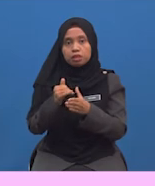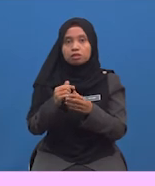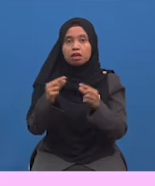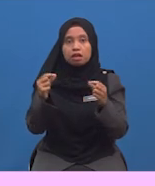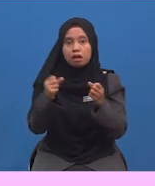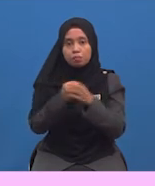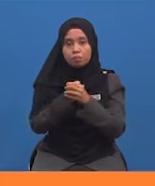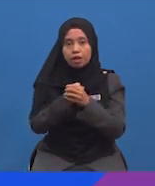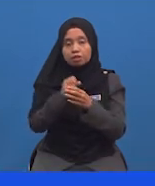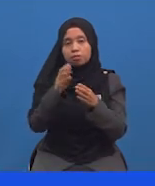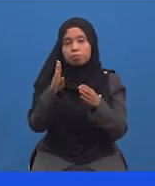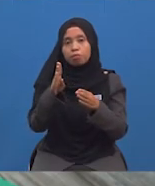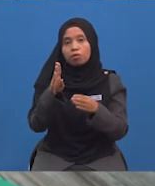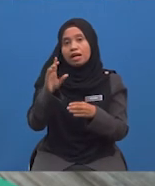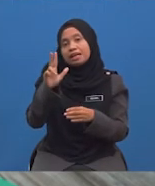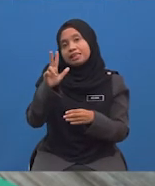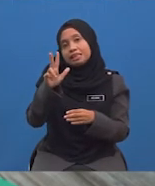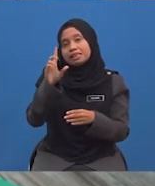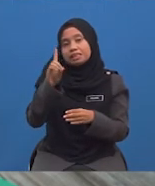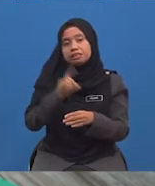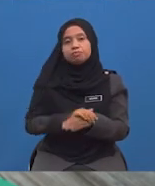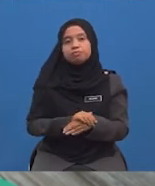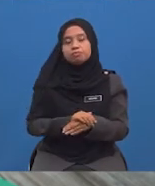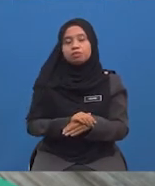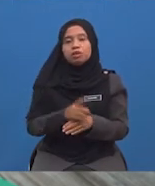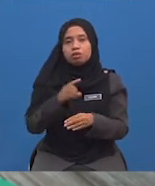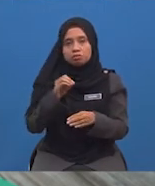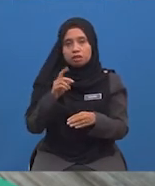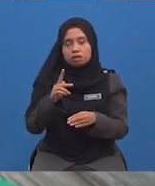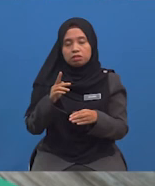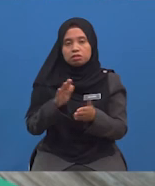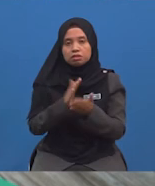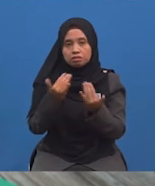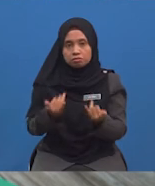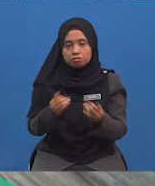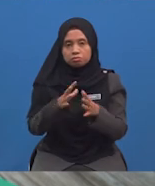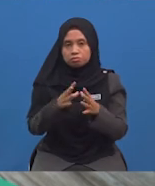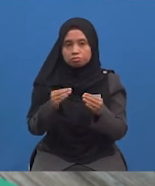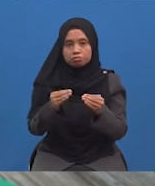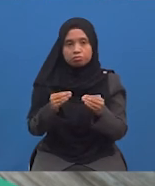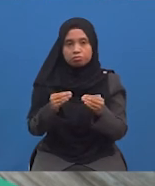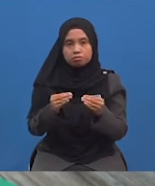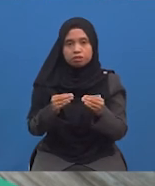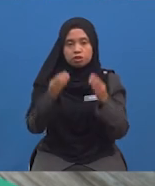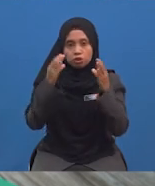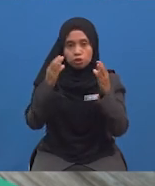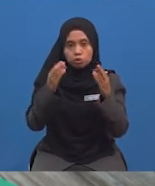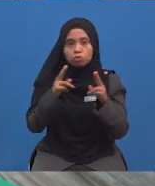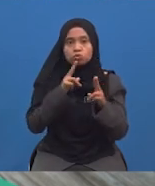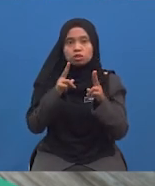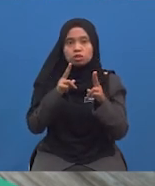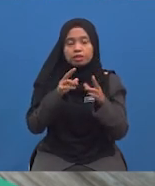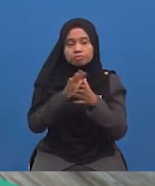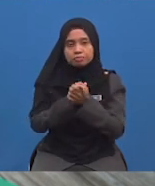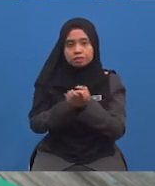bongkah 3D. Sekian sahaja untuk pembelajaran hari ini. Cikgu Azlima ucapkan selamat maju